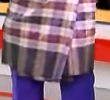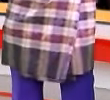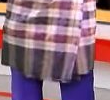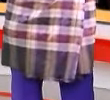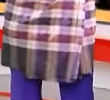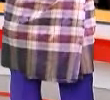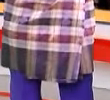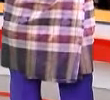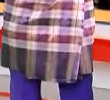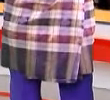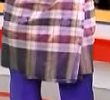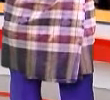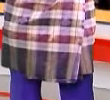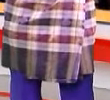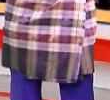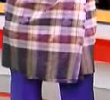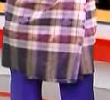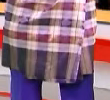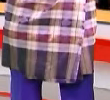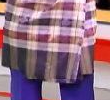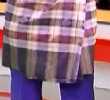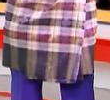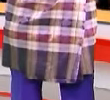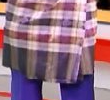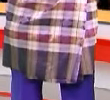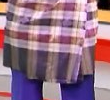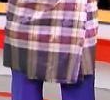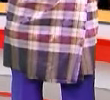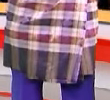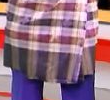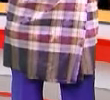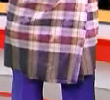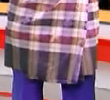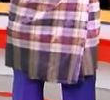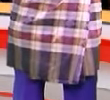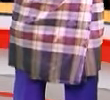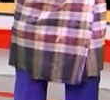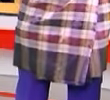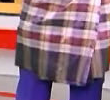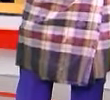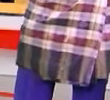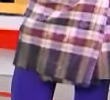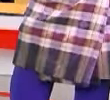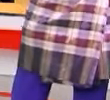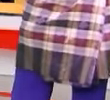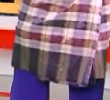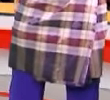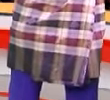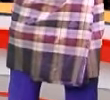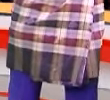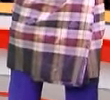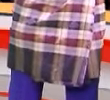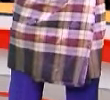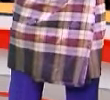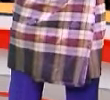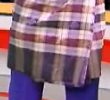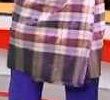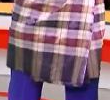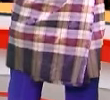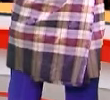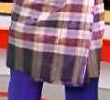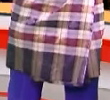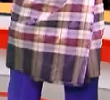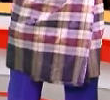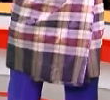didakwa langgar akta GST pemilik restoran bendang Setia alam dihadap semula ke mahkamah untuk paparan penuh terus bersama saya